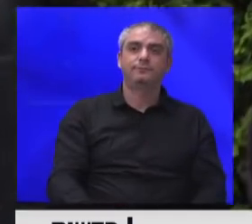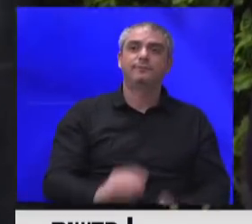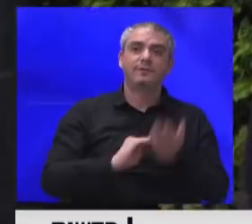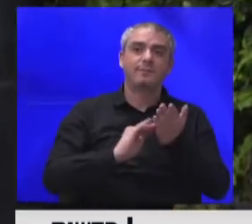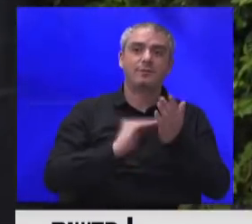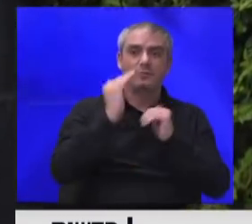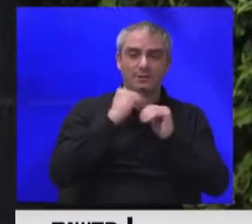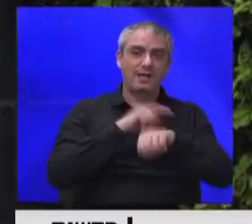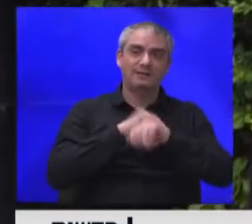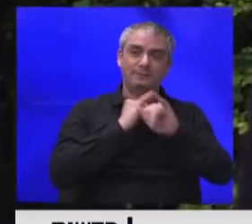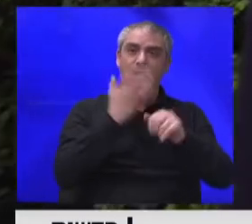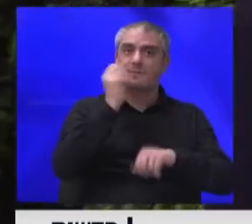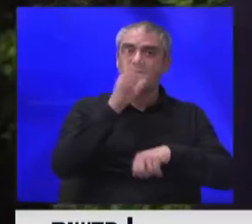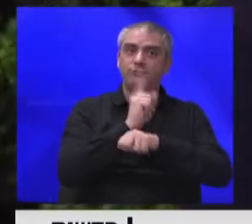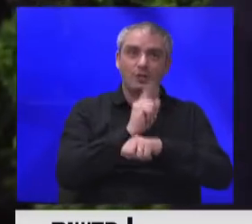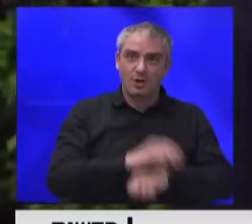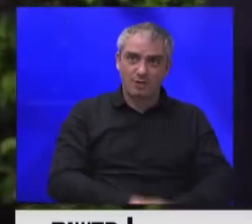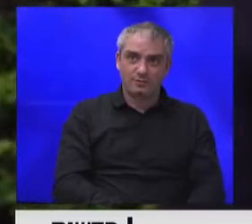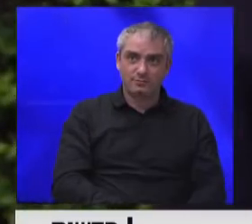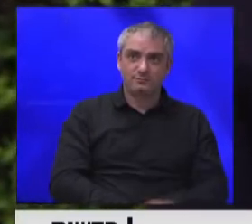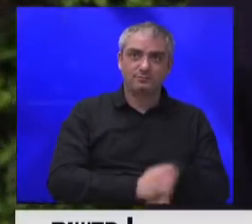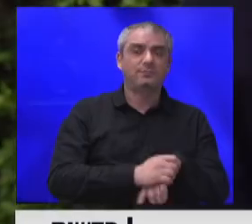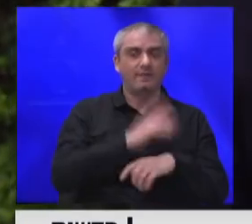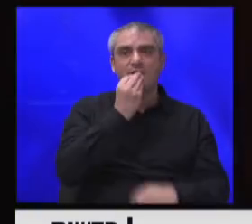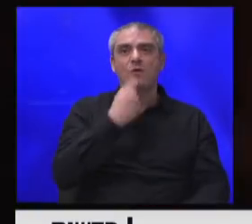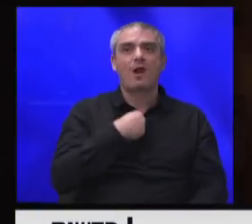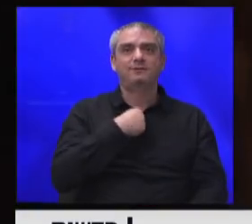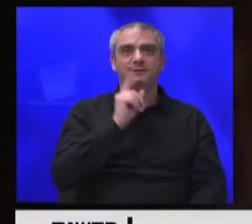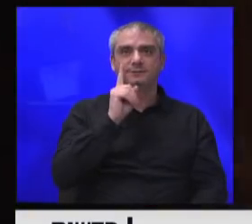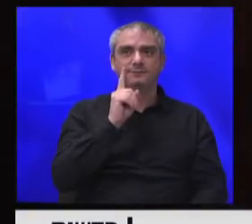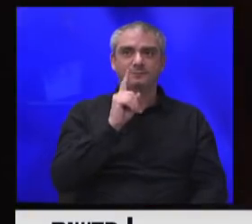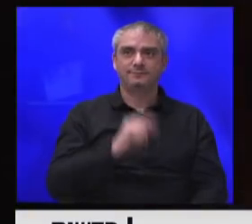יורד, זמן הספקה של 45 דקות, אבל אתה תאכל אצלי.